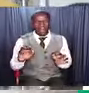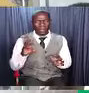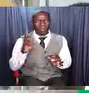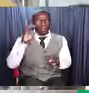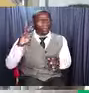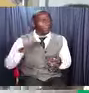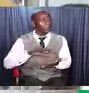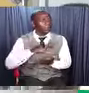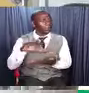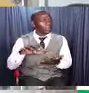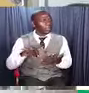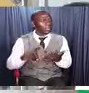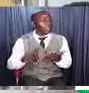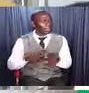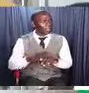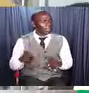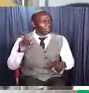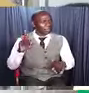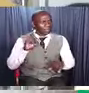Kukaa. Asante Baba.